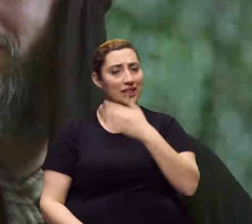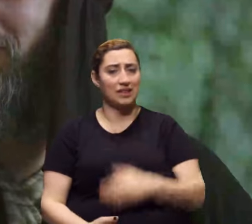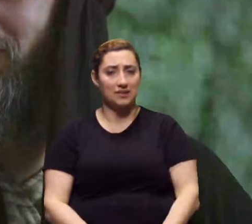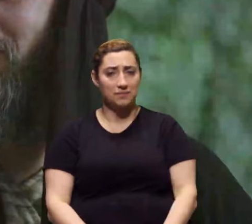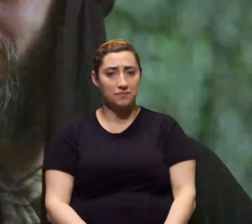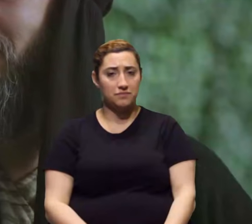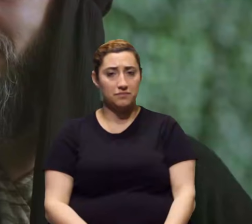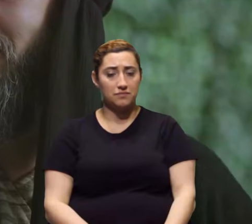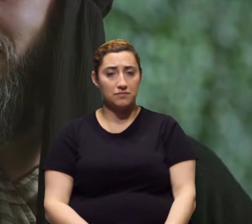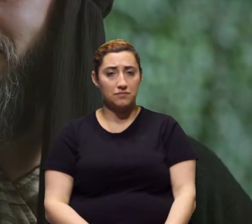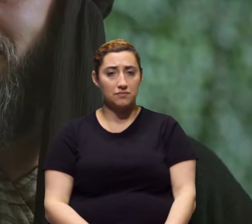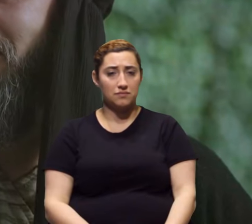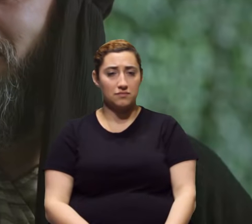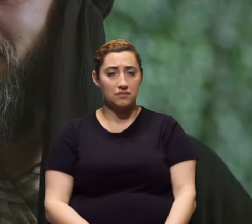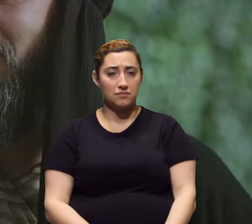yürü.